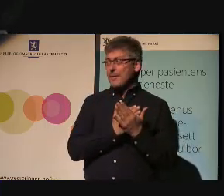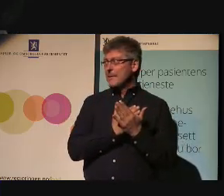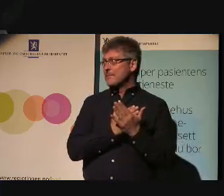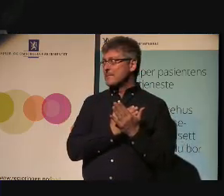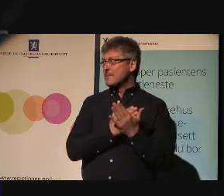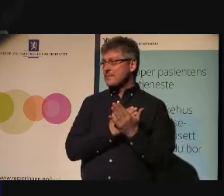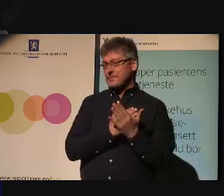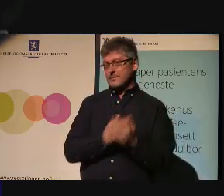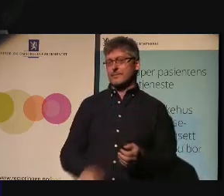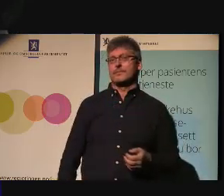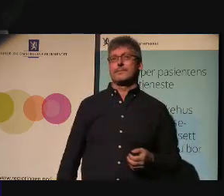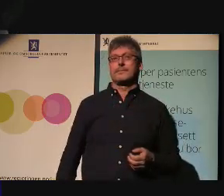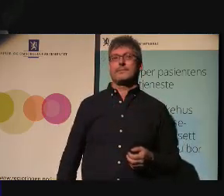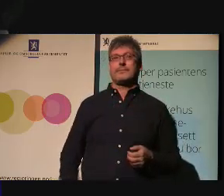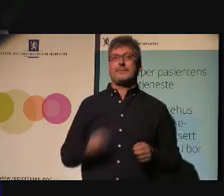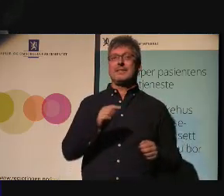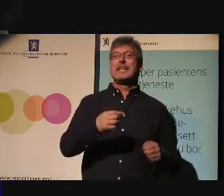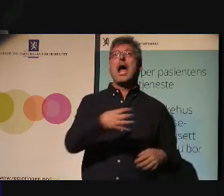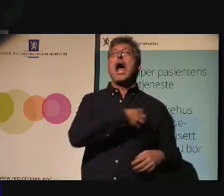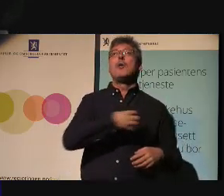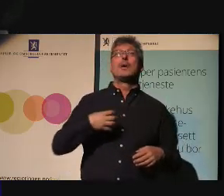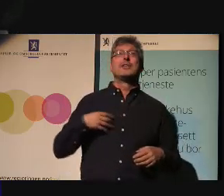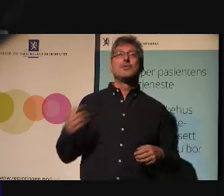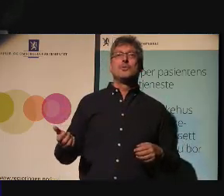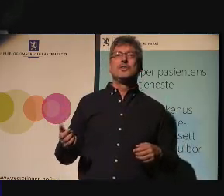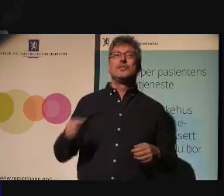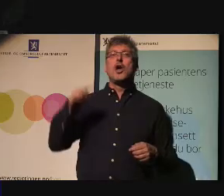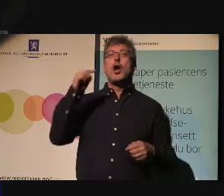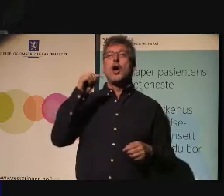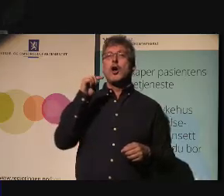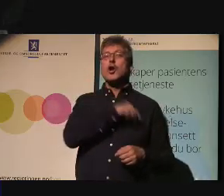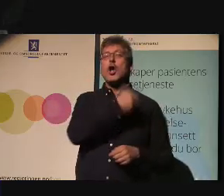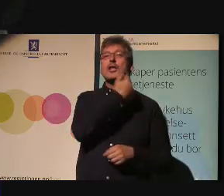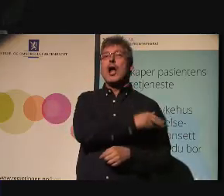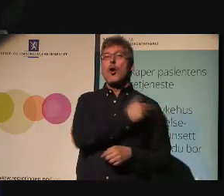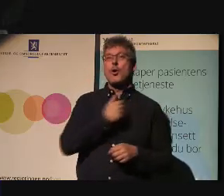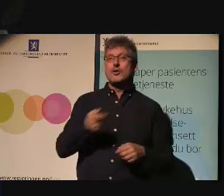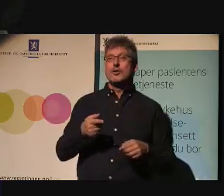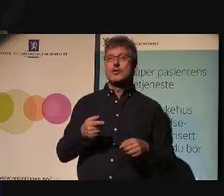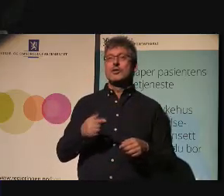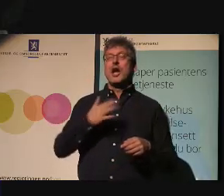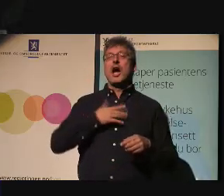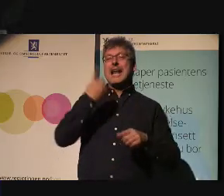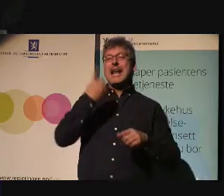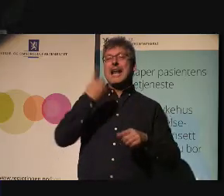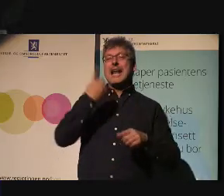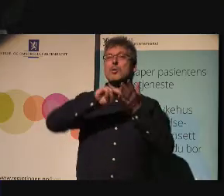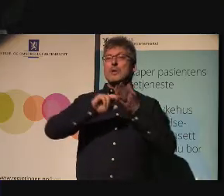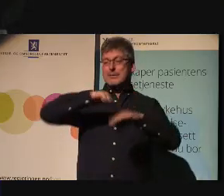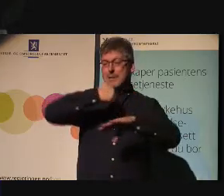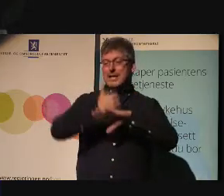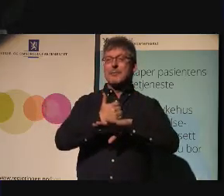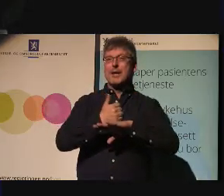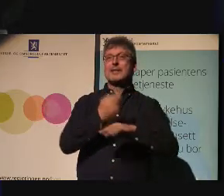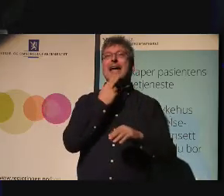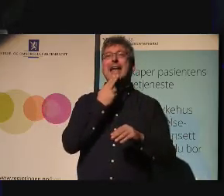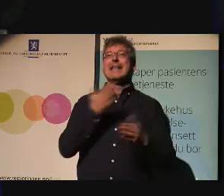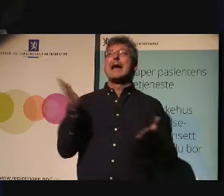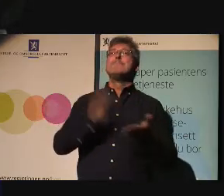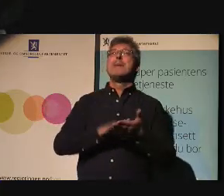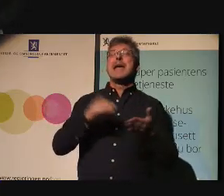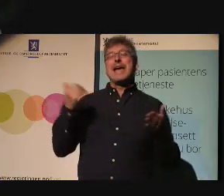er Haugesund Røde Kors som har etablert et prosjekt som heter Med i gjengen.